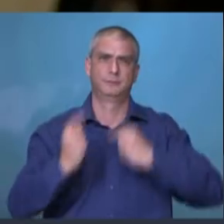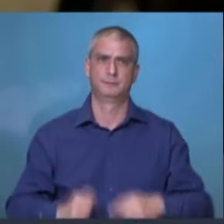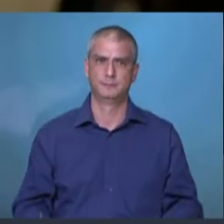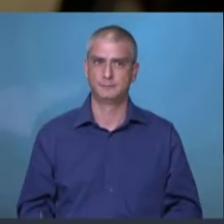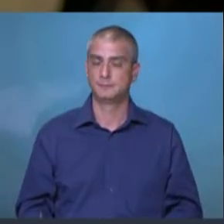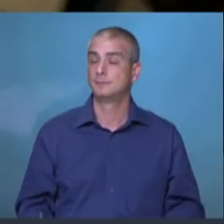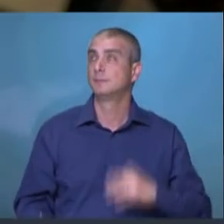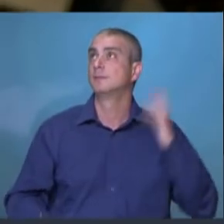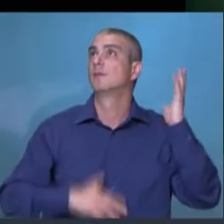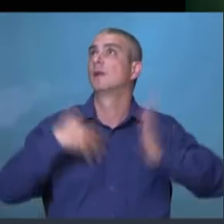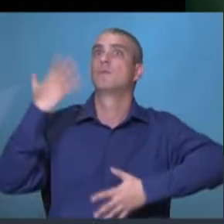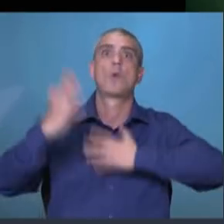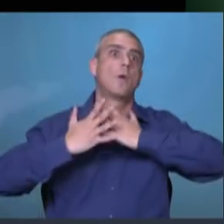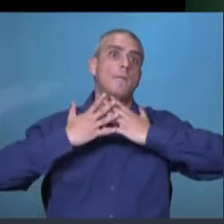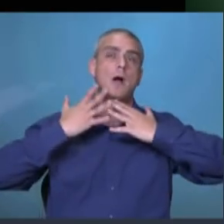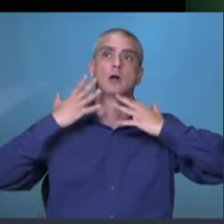מהומת גיהינום.